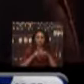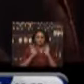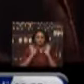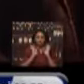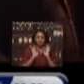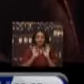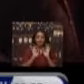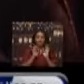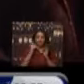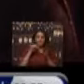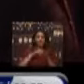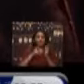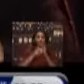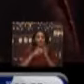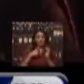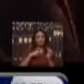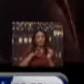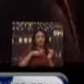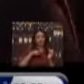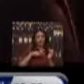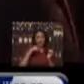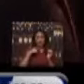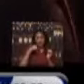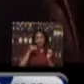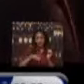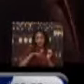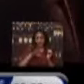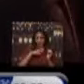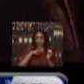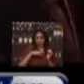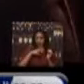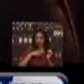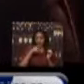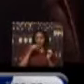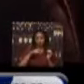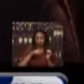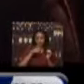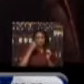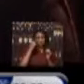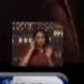مش عارفه الحل ايه. انا قلقه، يعني حاسه ان احنا